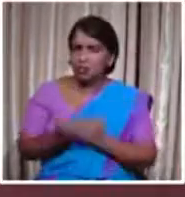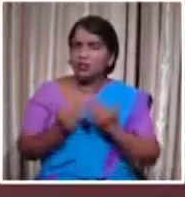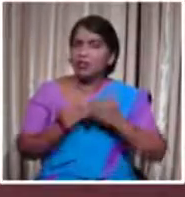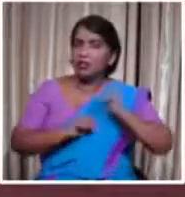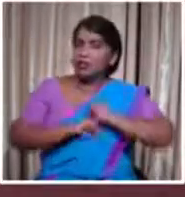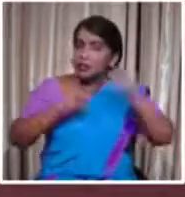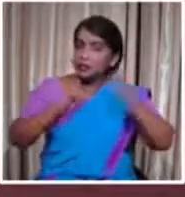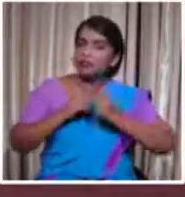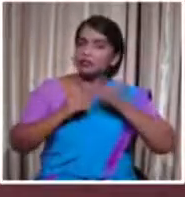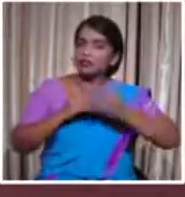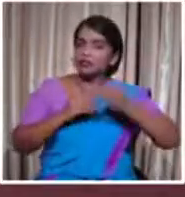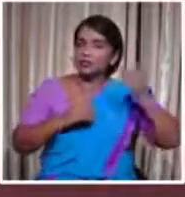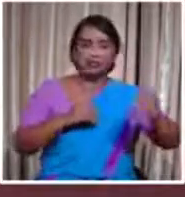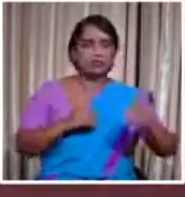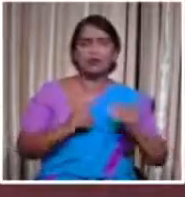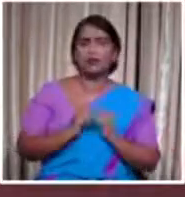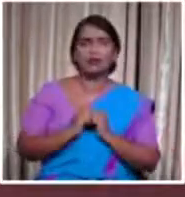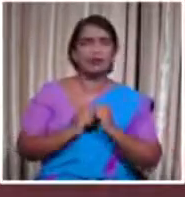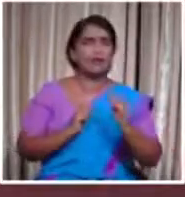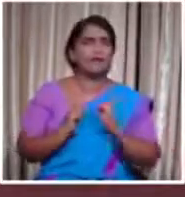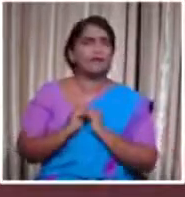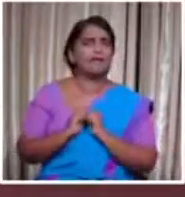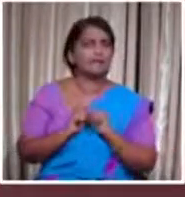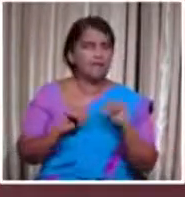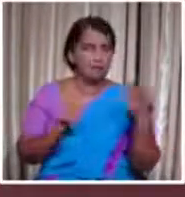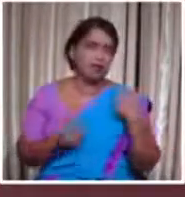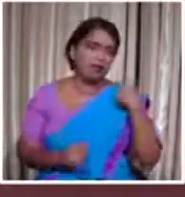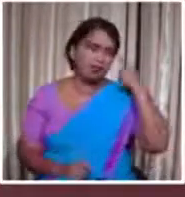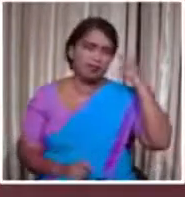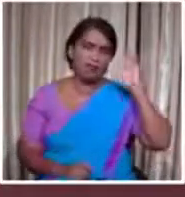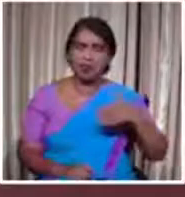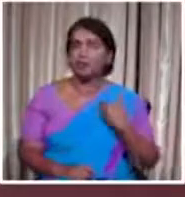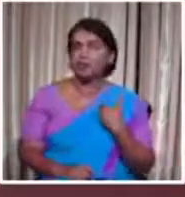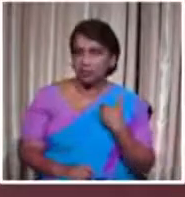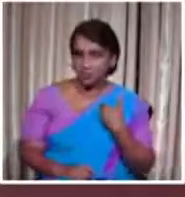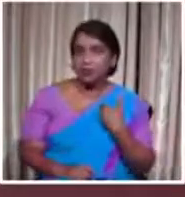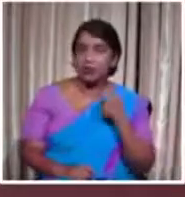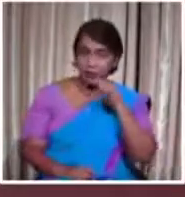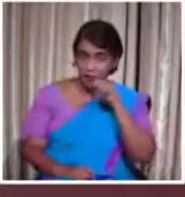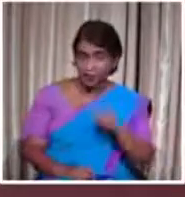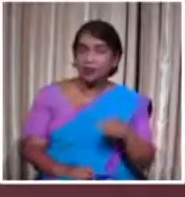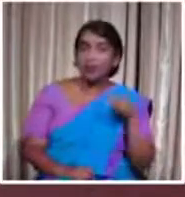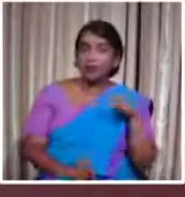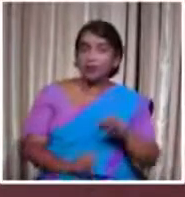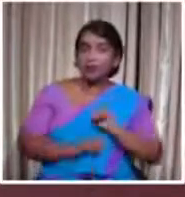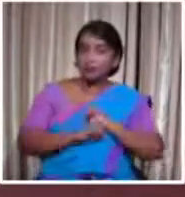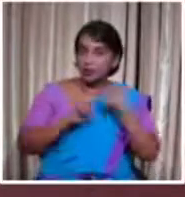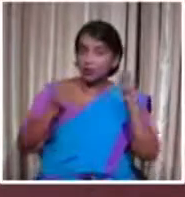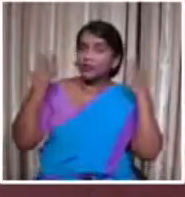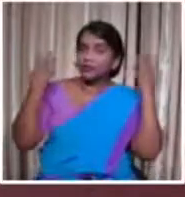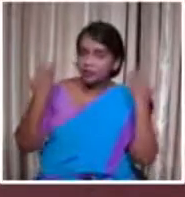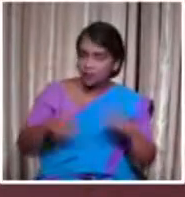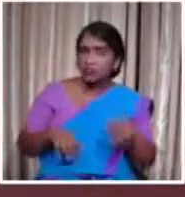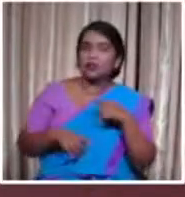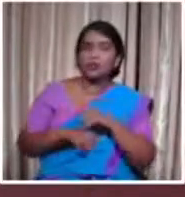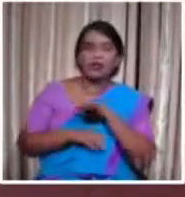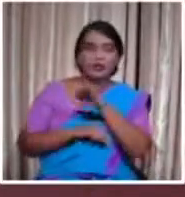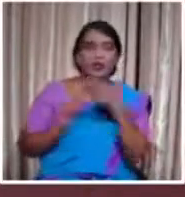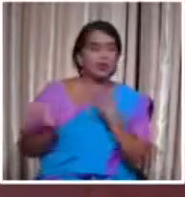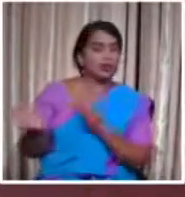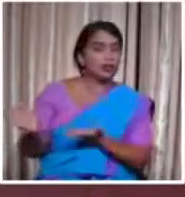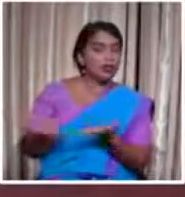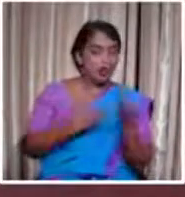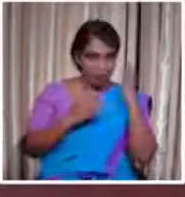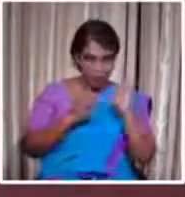අරගලය පවත්වාගෙන යෑමේ කිසිම පදනමක් නැහැ කියන එකයි මගේ විශ්වාසය හරිනම් ඔවුන් මේ වෙනුවට අරගලය අවසන් කර එම භූමියෙන් ඉවත් විය